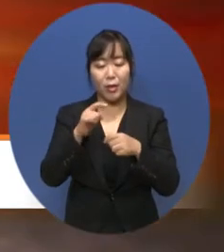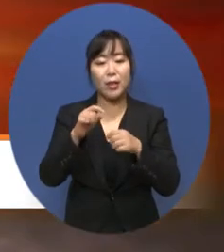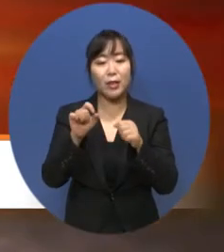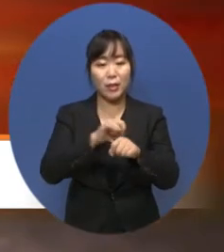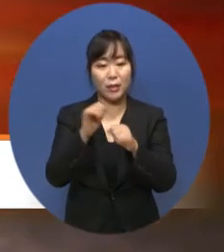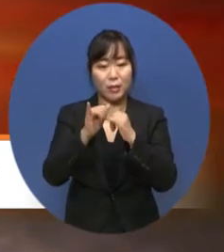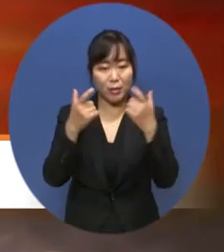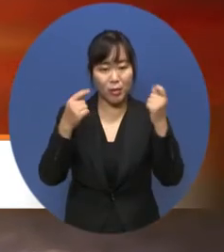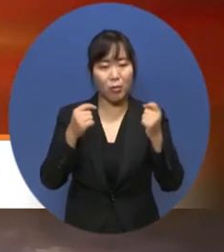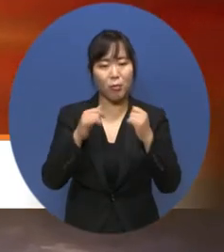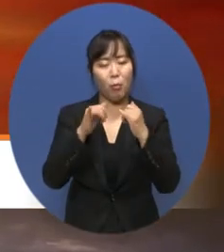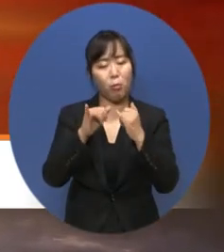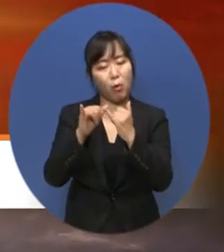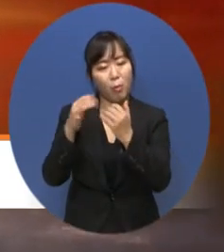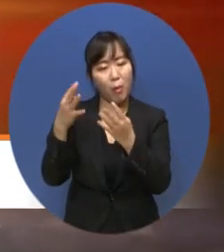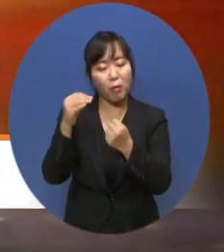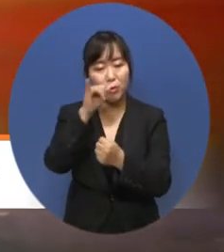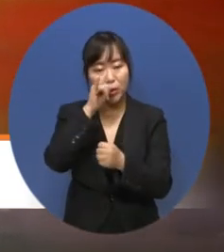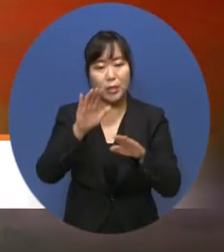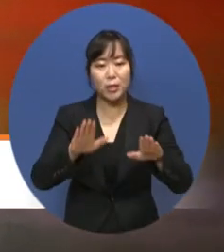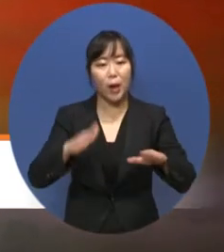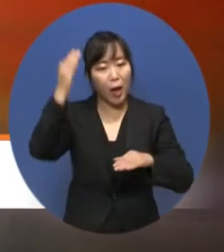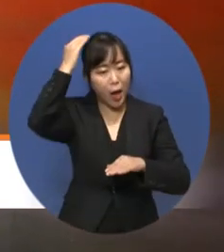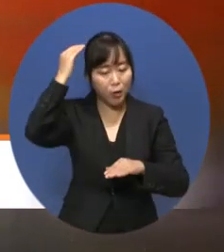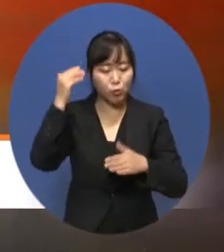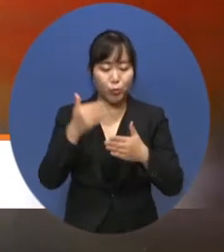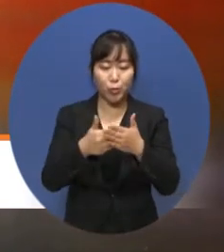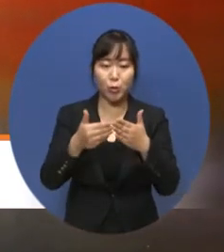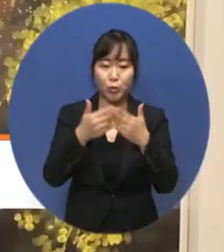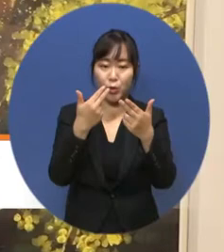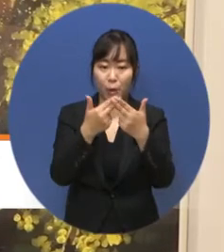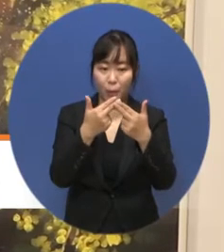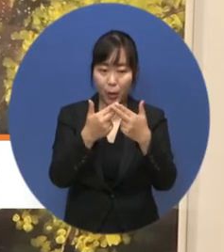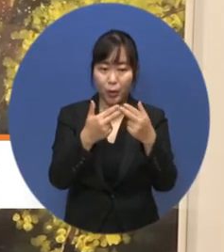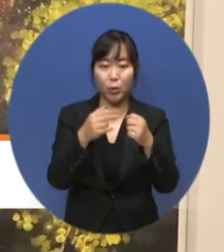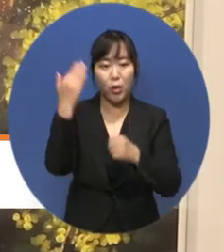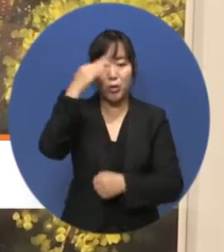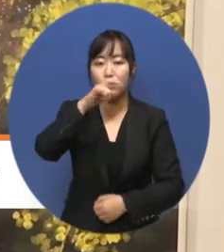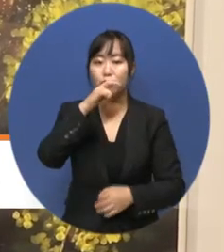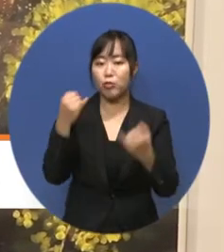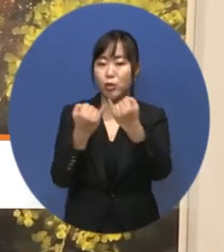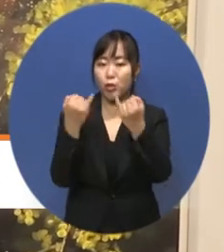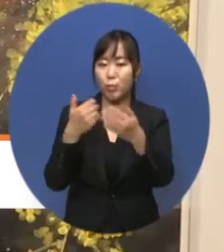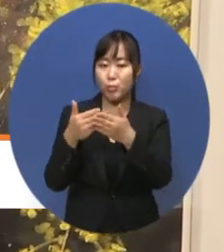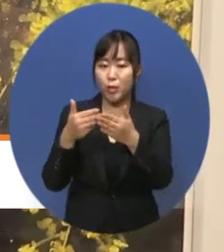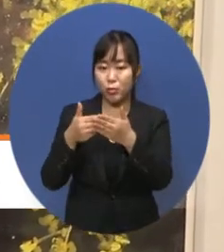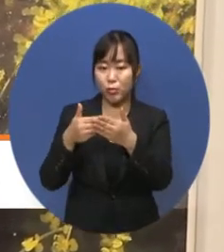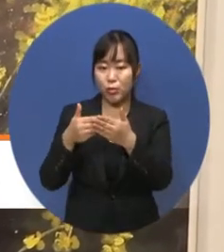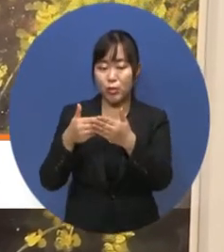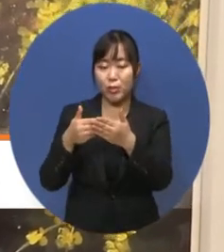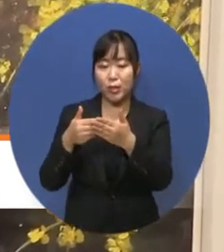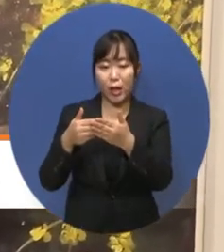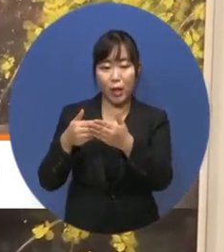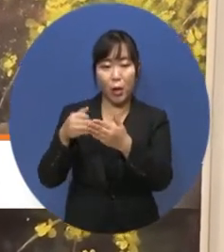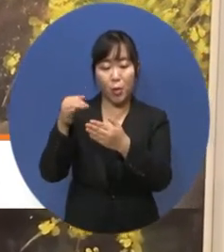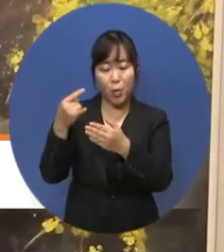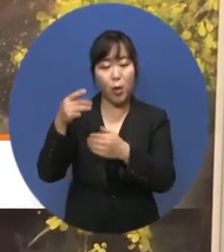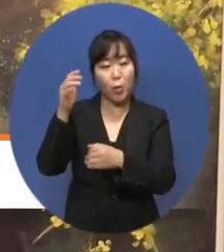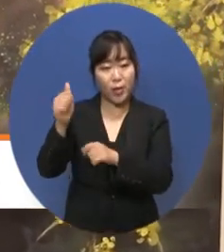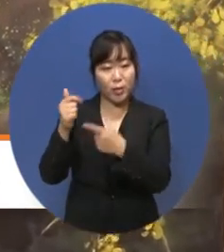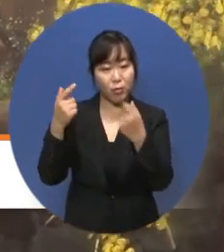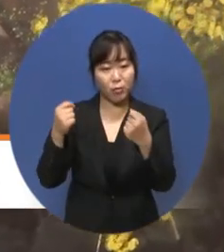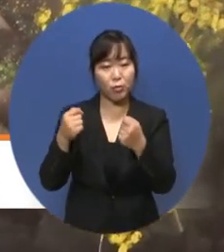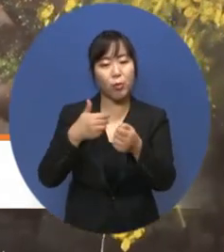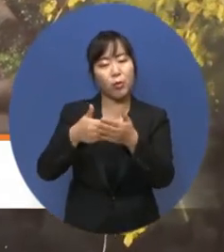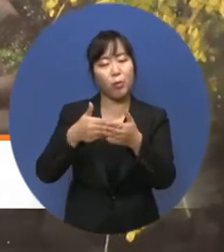수상 경력이 탄탄하고 현재는 한국미술협회와 여수여성미술작가회 회장으로 활발한